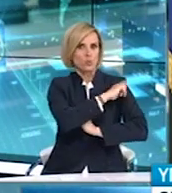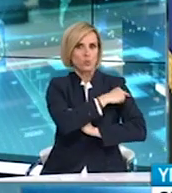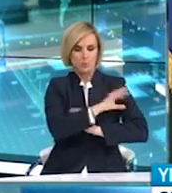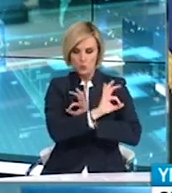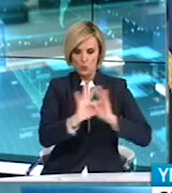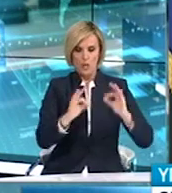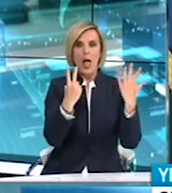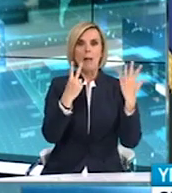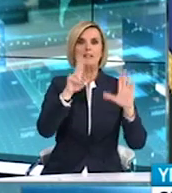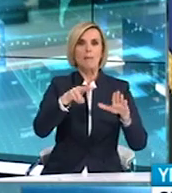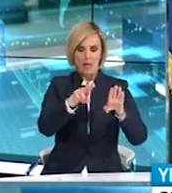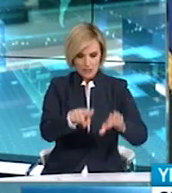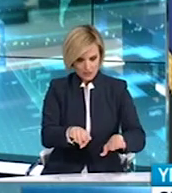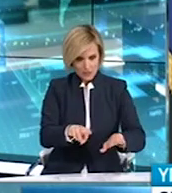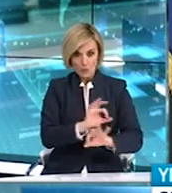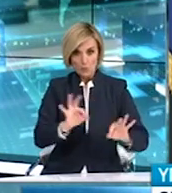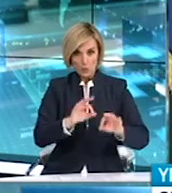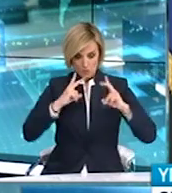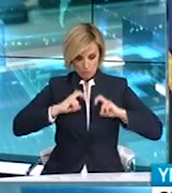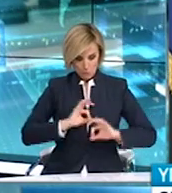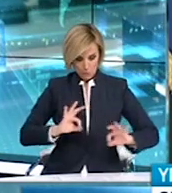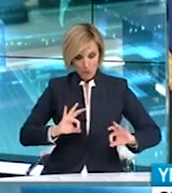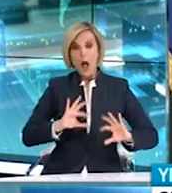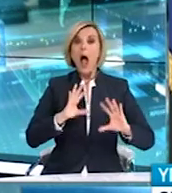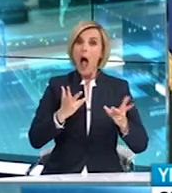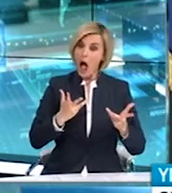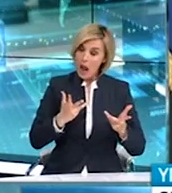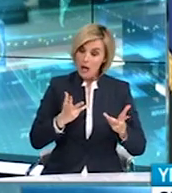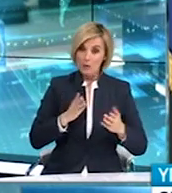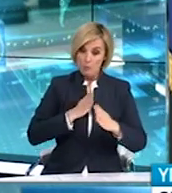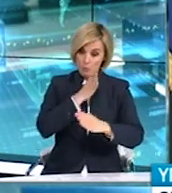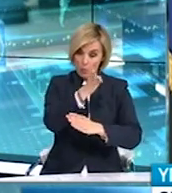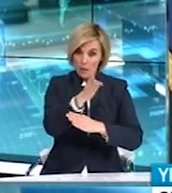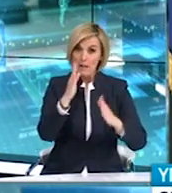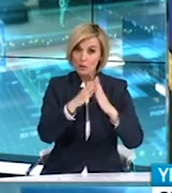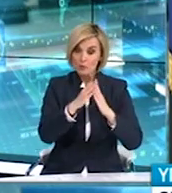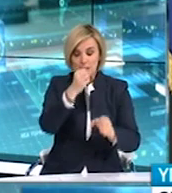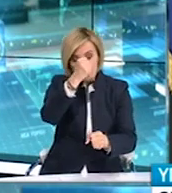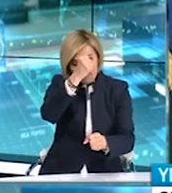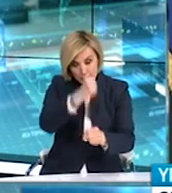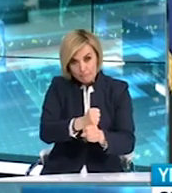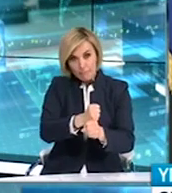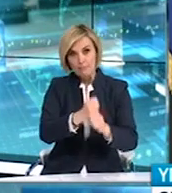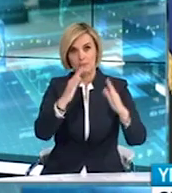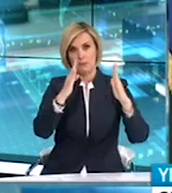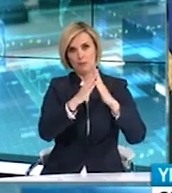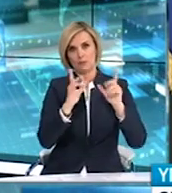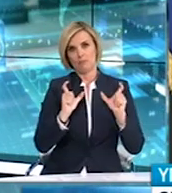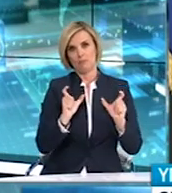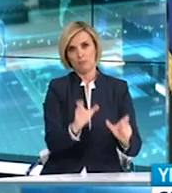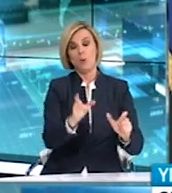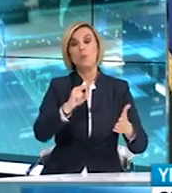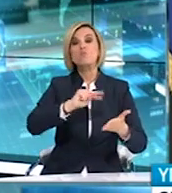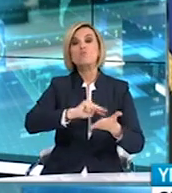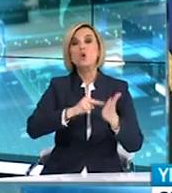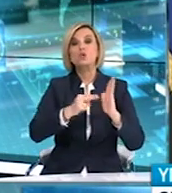7 μέρες. Αυτό δεν σημαίνει ότι είναι σούπερ μεταδοτικοί, θα κολλήσουν όλο το περιβάλλον γύρω τους και χρειάζεται προσοχή